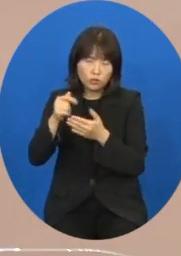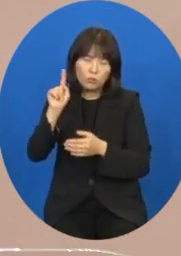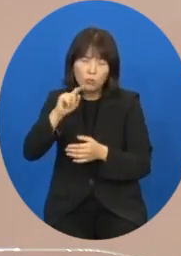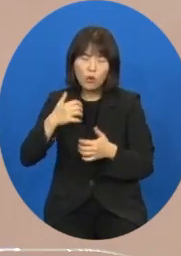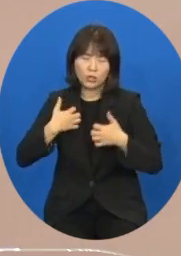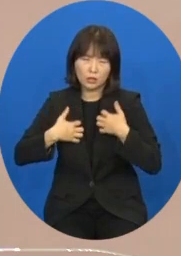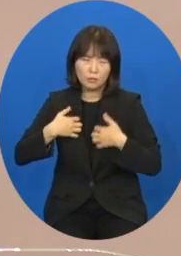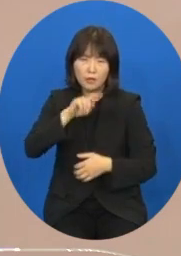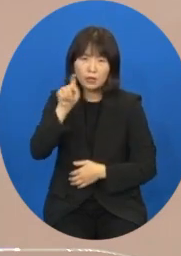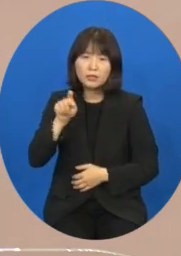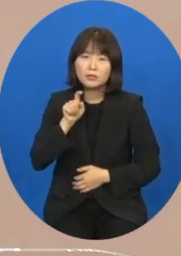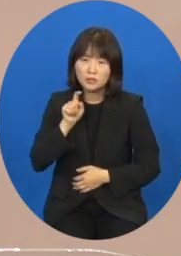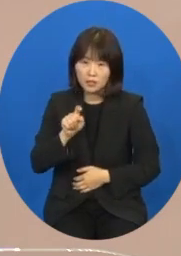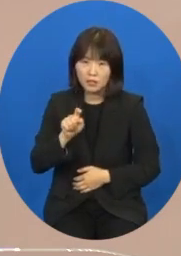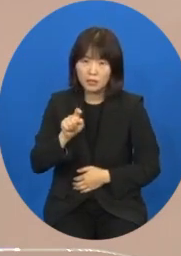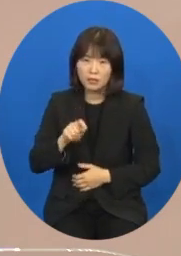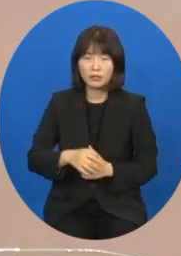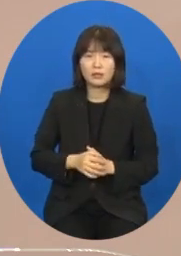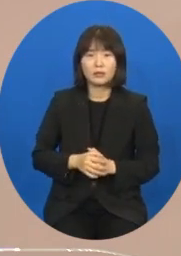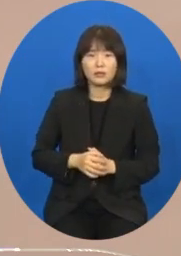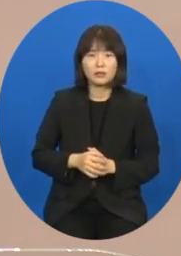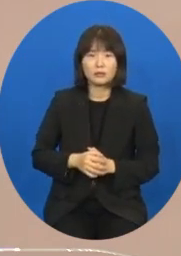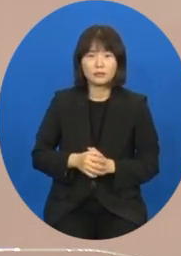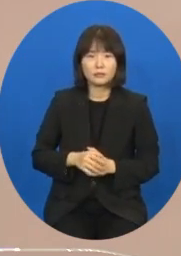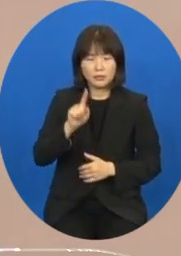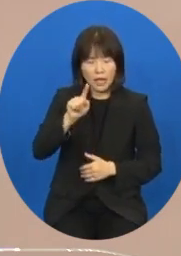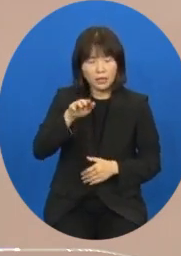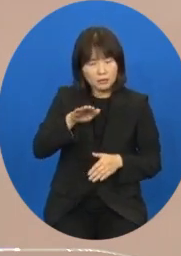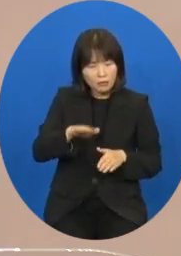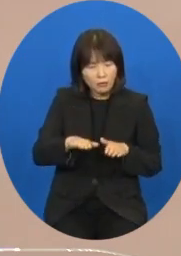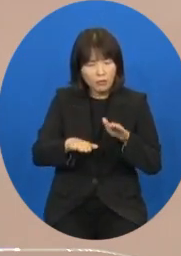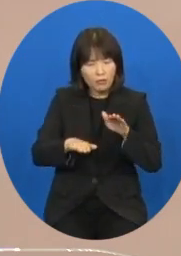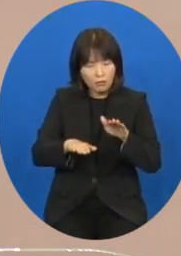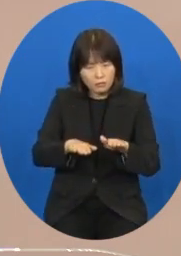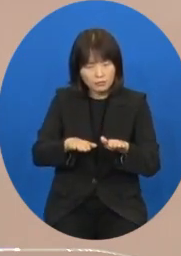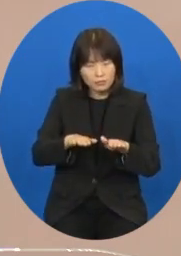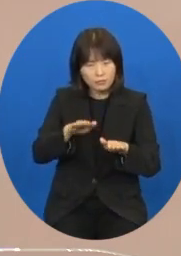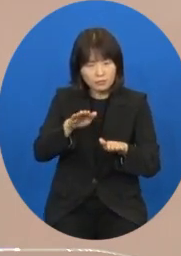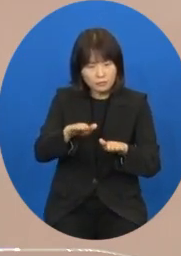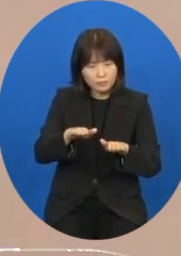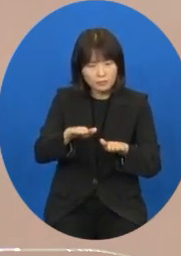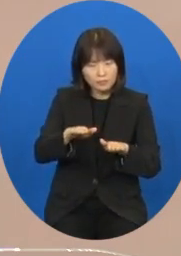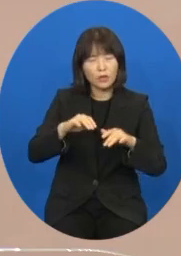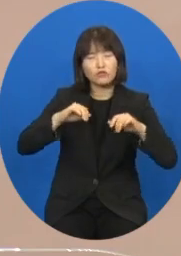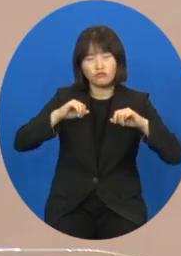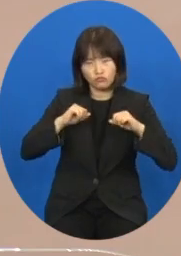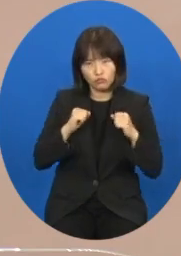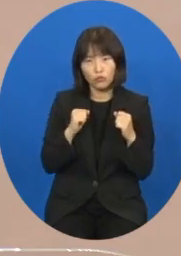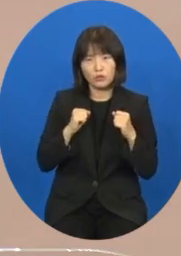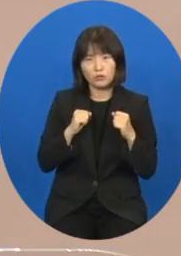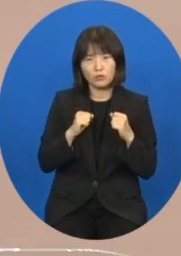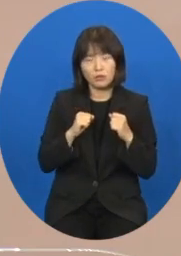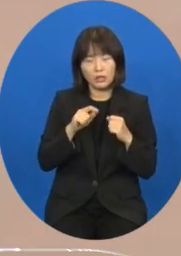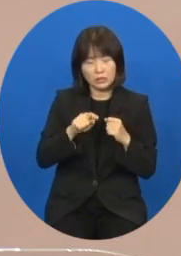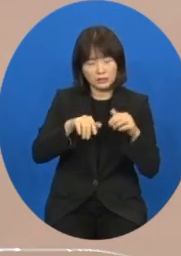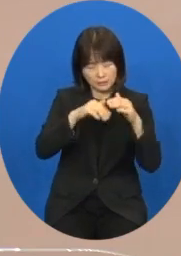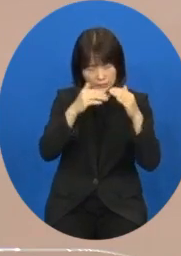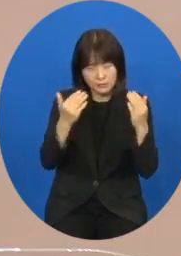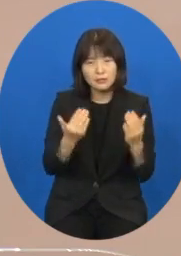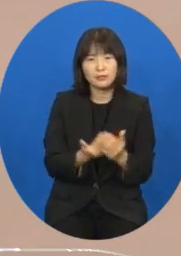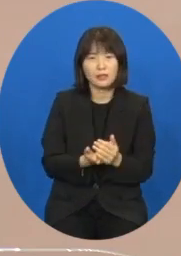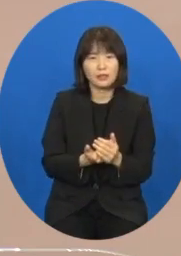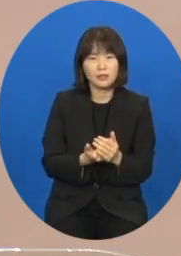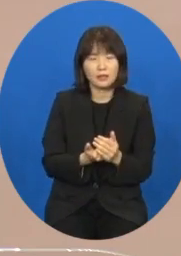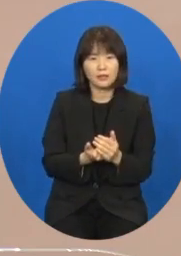기뻐하시나? 그리고 그저 한 걸음 할 수 있는 만큼만 순종하는 것. 그게 전부예요.